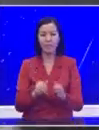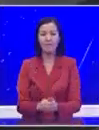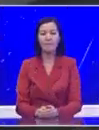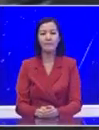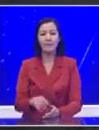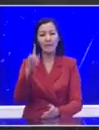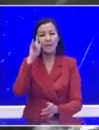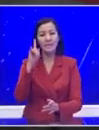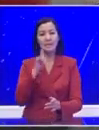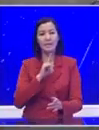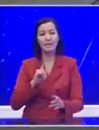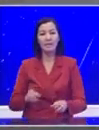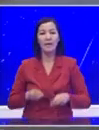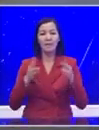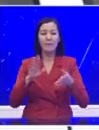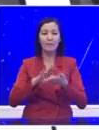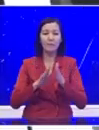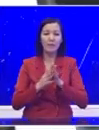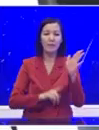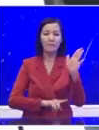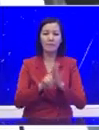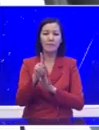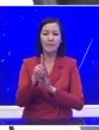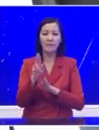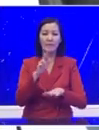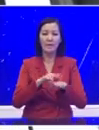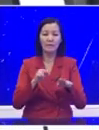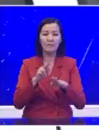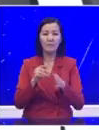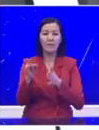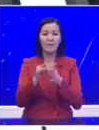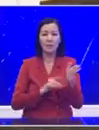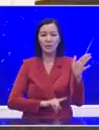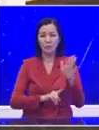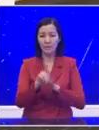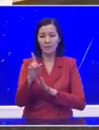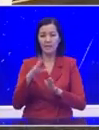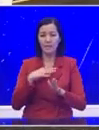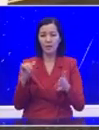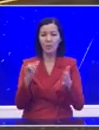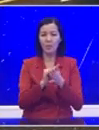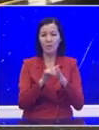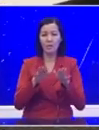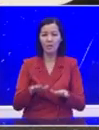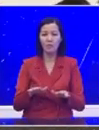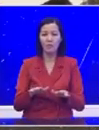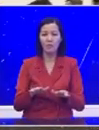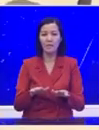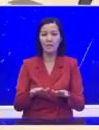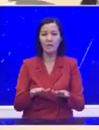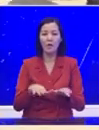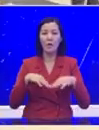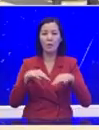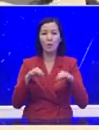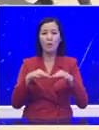Елде төтенше жағдай енгізілген күннен баста тәртіп сақшылары жұмысқа бірден білек сыбана кірісті. Орнатылған блокпостарда олар көліктер